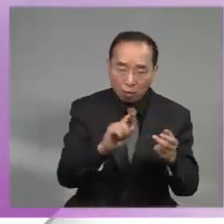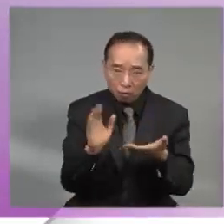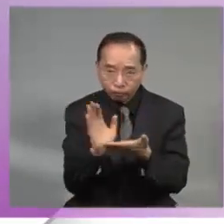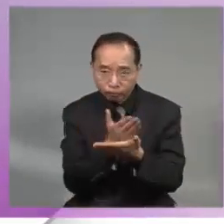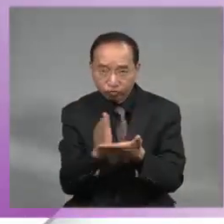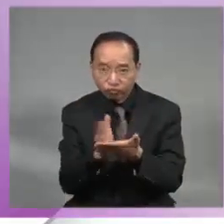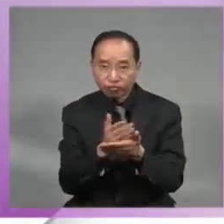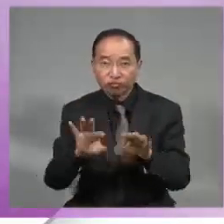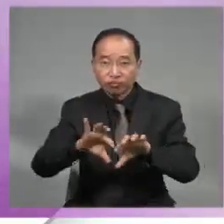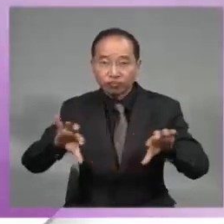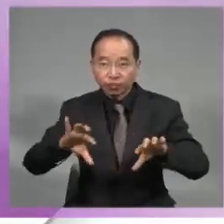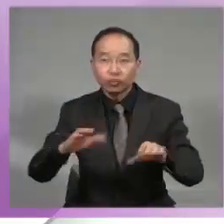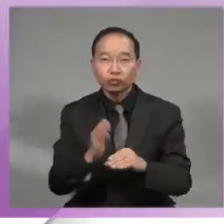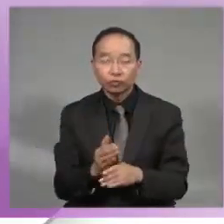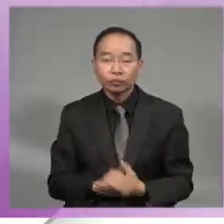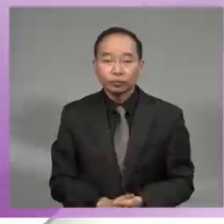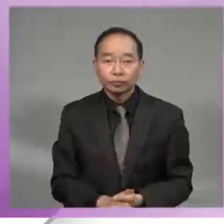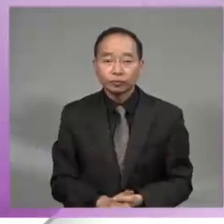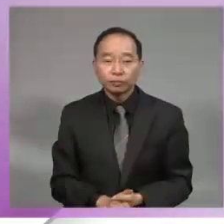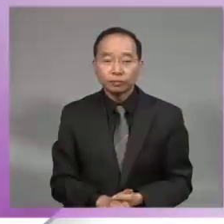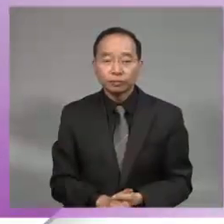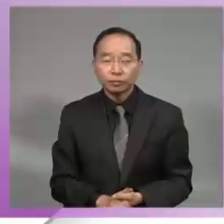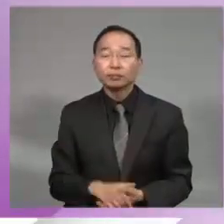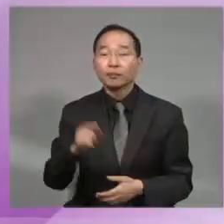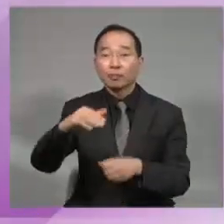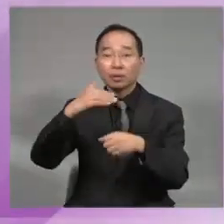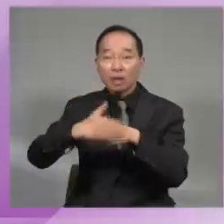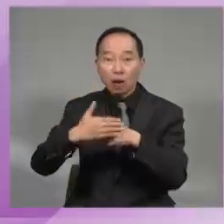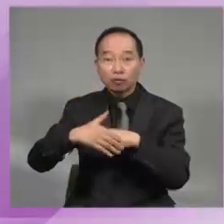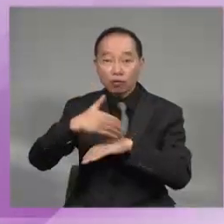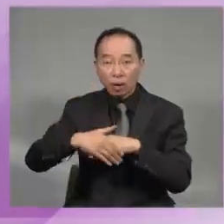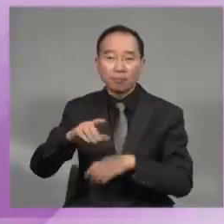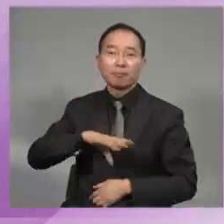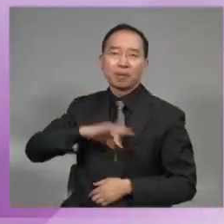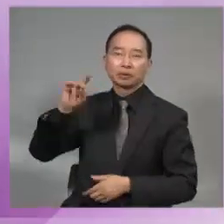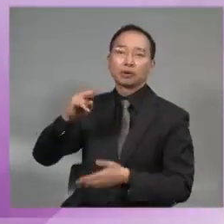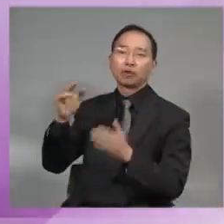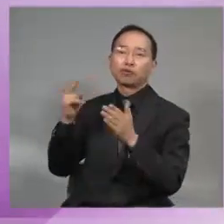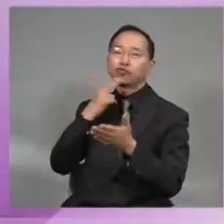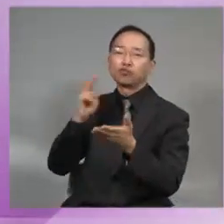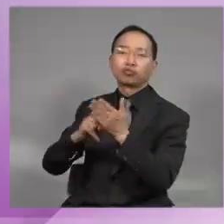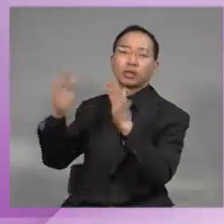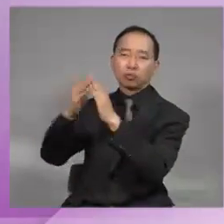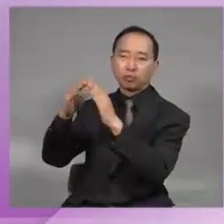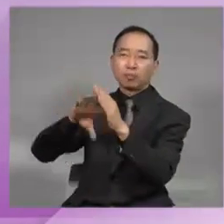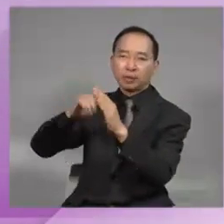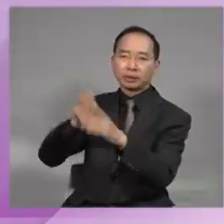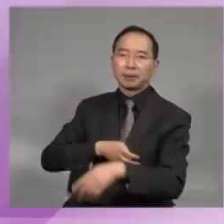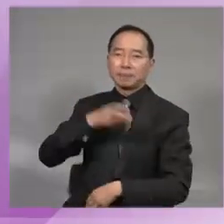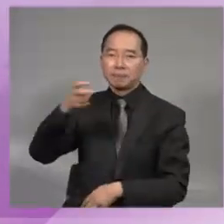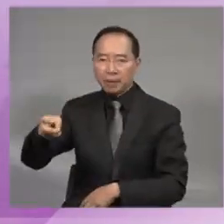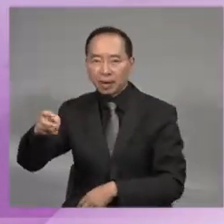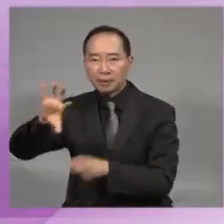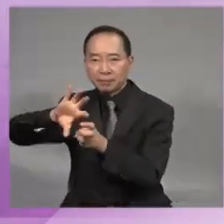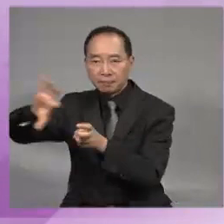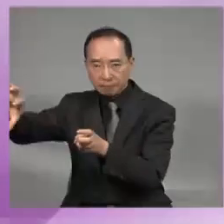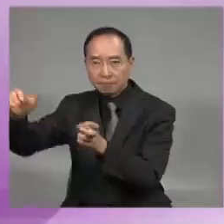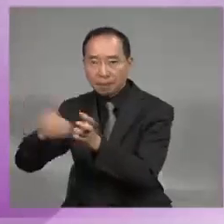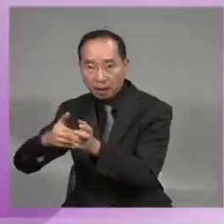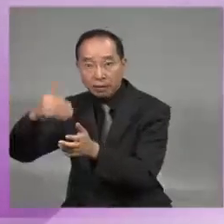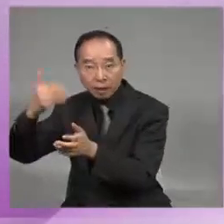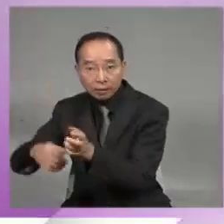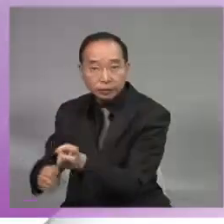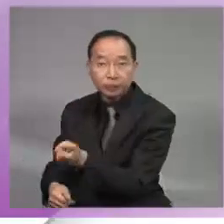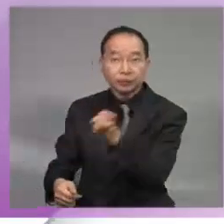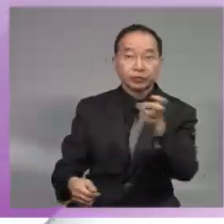사전 계획이 우체국부터 가셨다가 그 후에 구시군 선관위로 가셔서 관내 사전 투표함을 인계하는